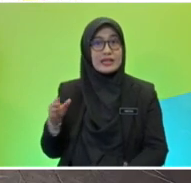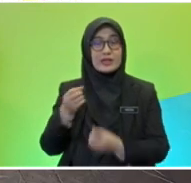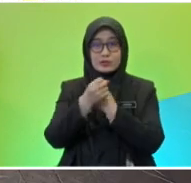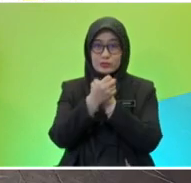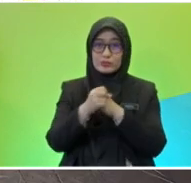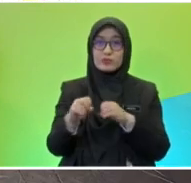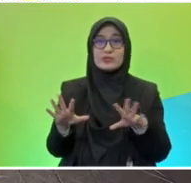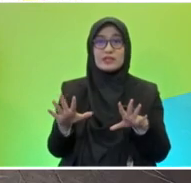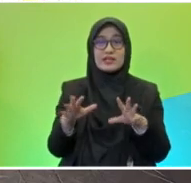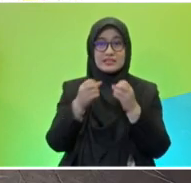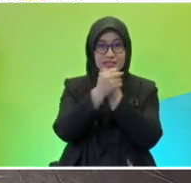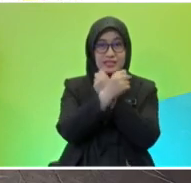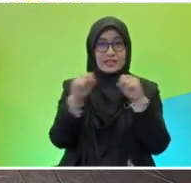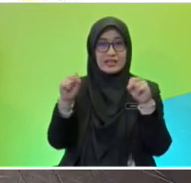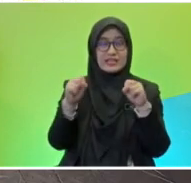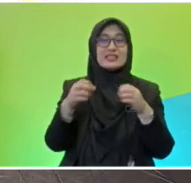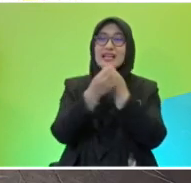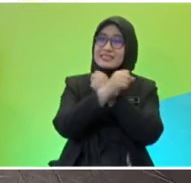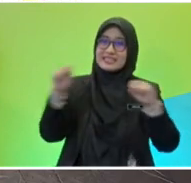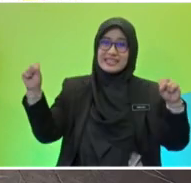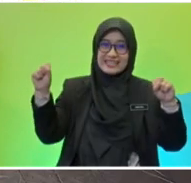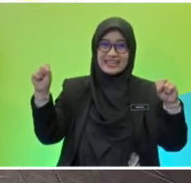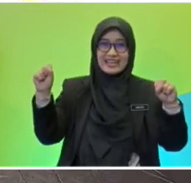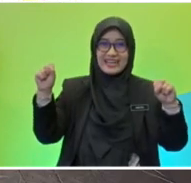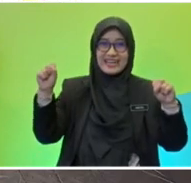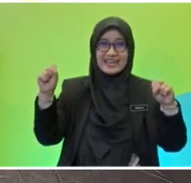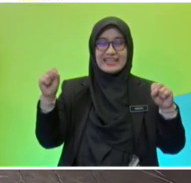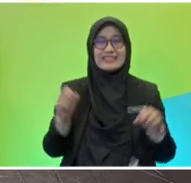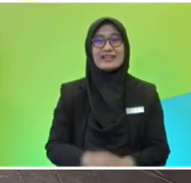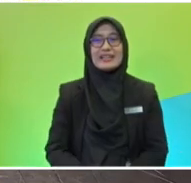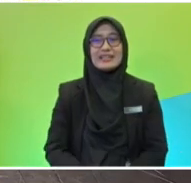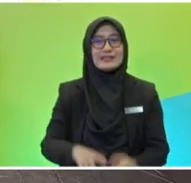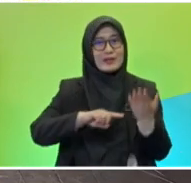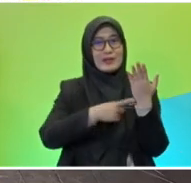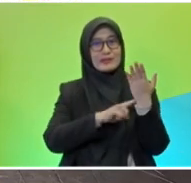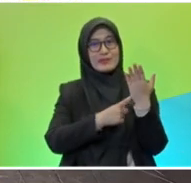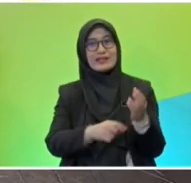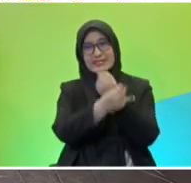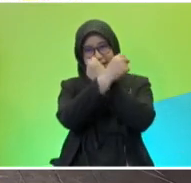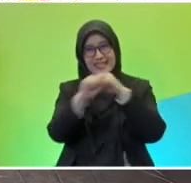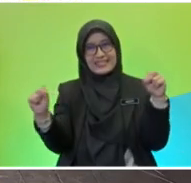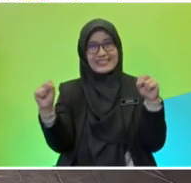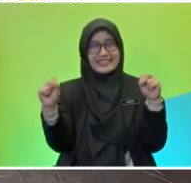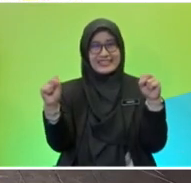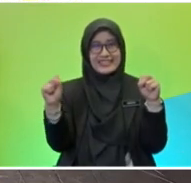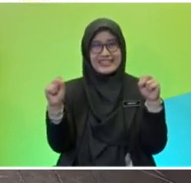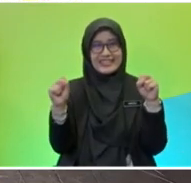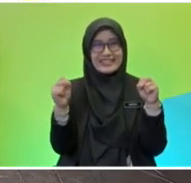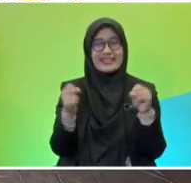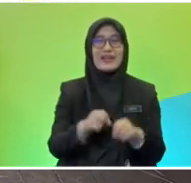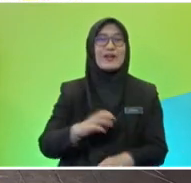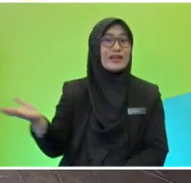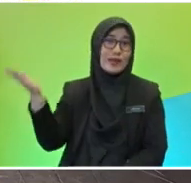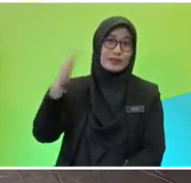nak jalan-jalan dalam Zoo Didik TV ni? Sedia. Ya, sedia. Tak semangat. Dah bersedia belum? Sedia. Kalau dah, jom